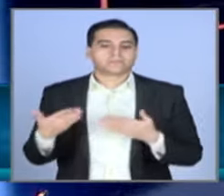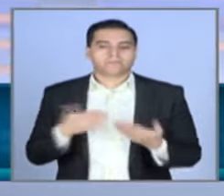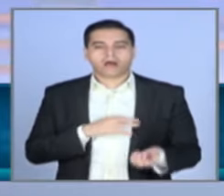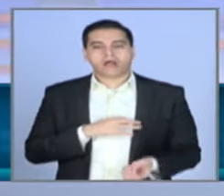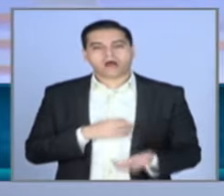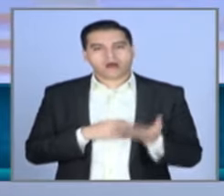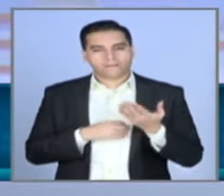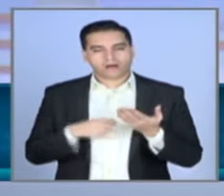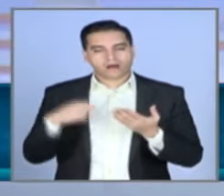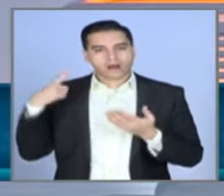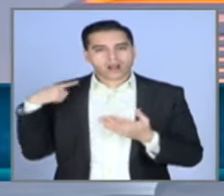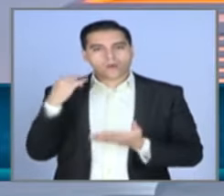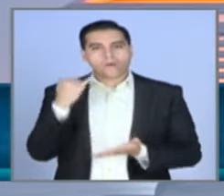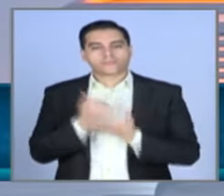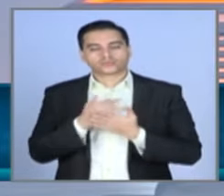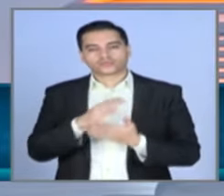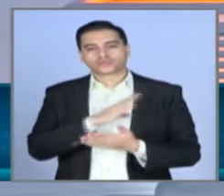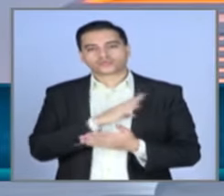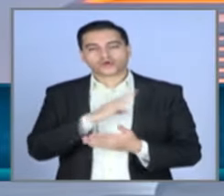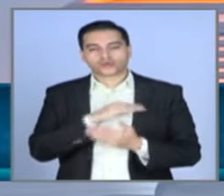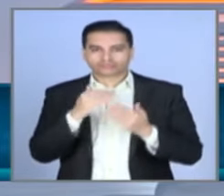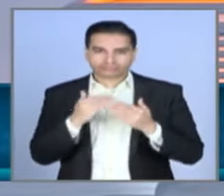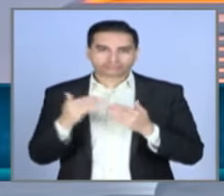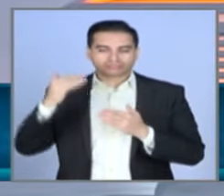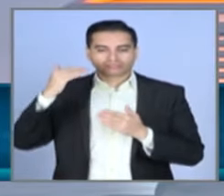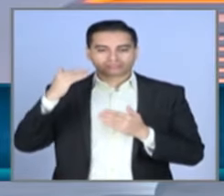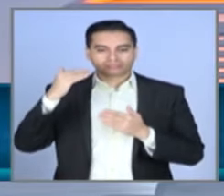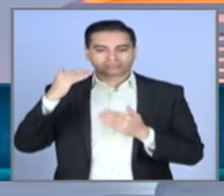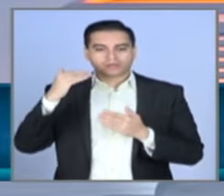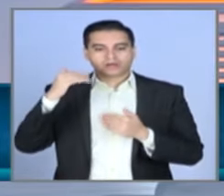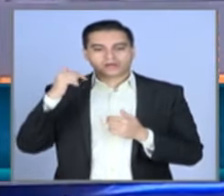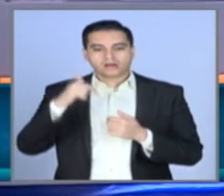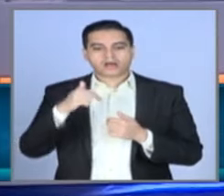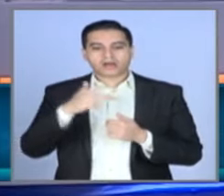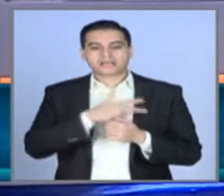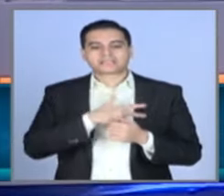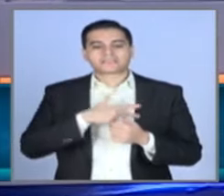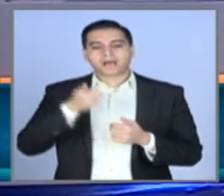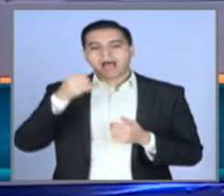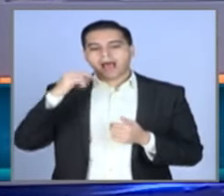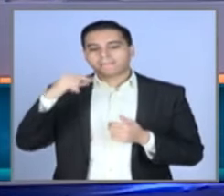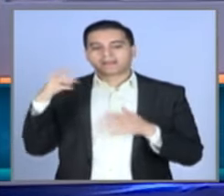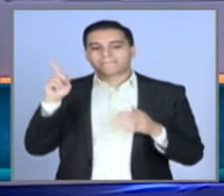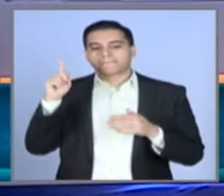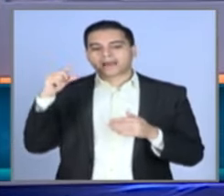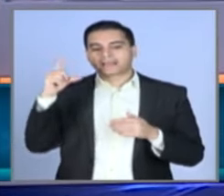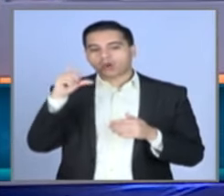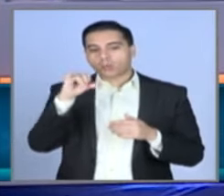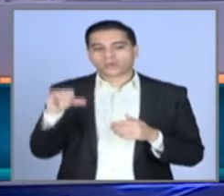استشهد المشير أحمد بدوي في حادث سقوط طائرة بإحدى المحافظات المصرية عام